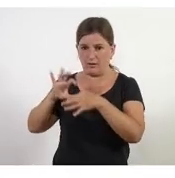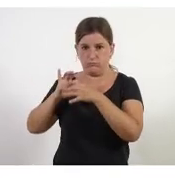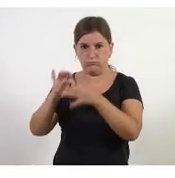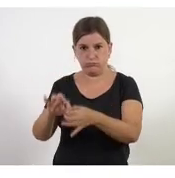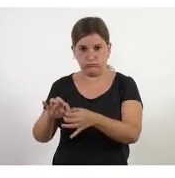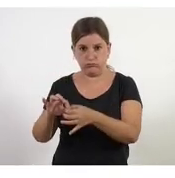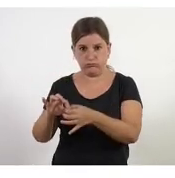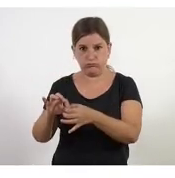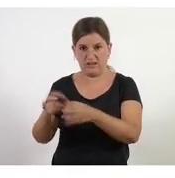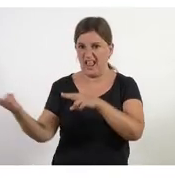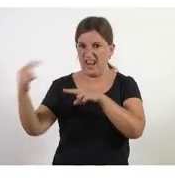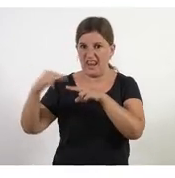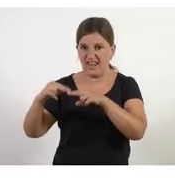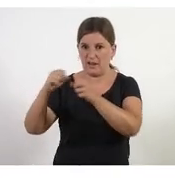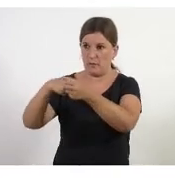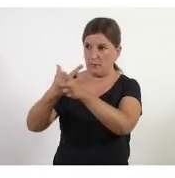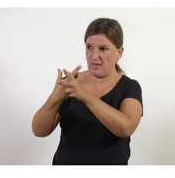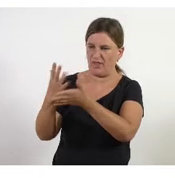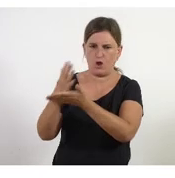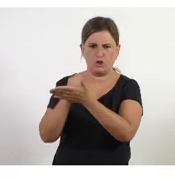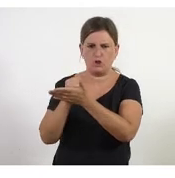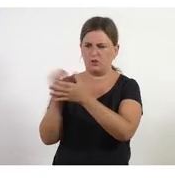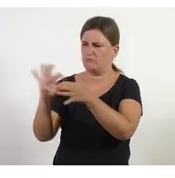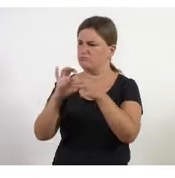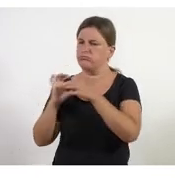de la videoconferència, tot això ja ve de sèrie.